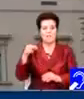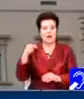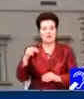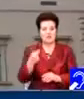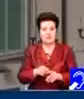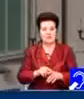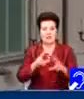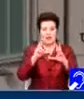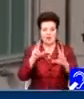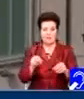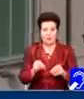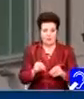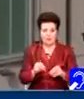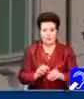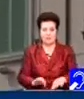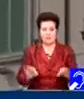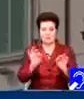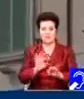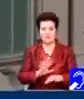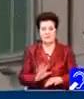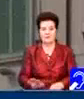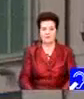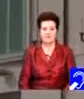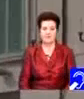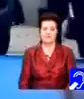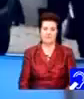5 stele a promis că nimic nu va mai fi ca înainte.